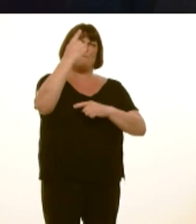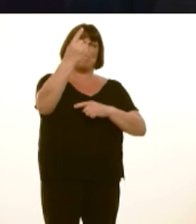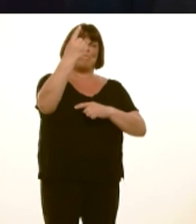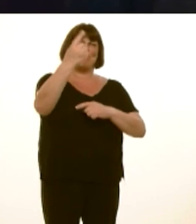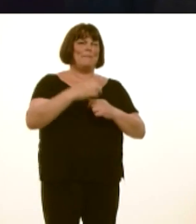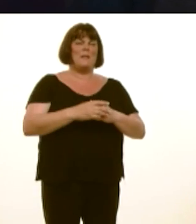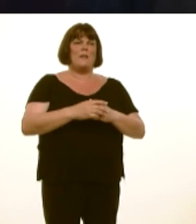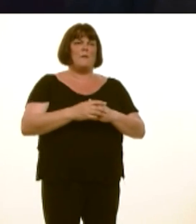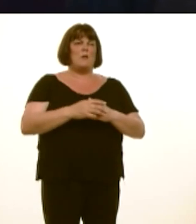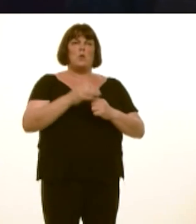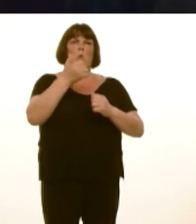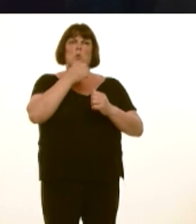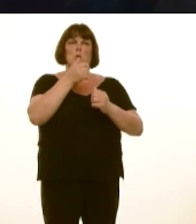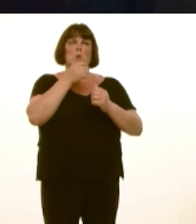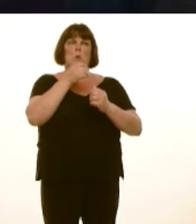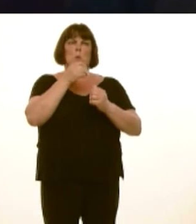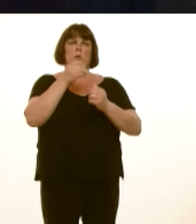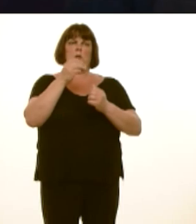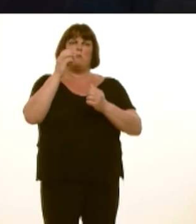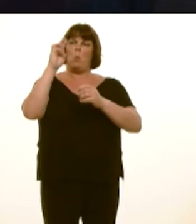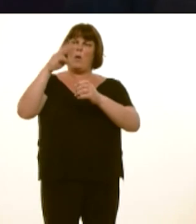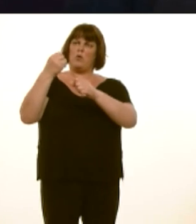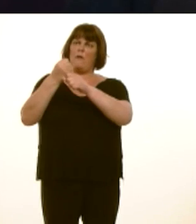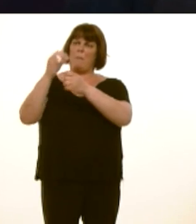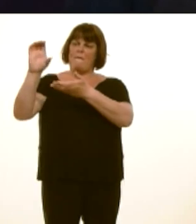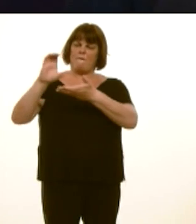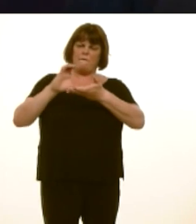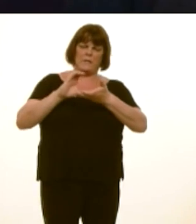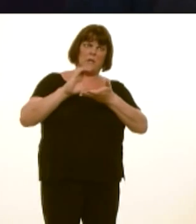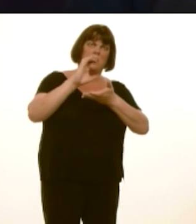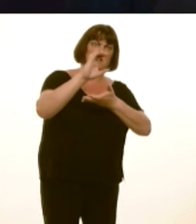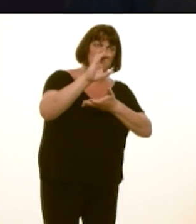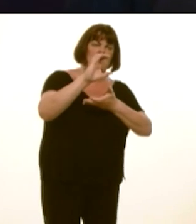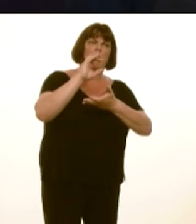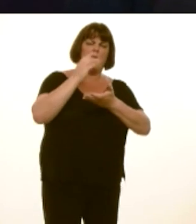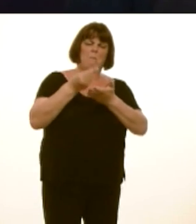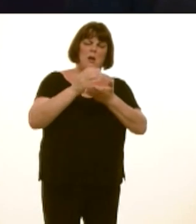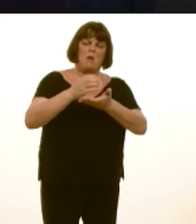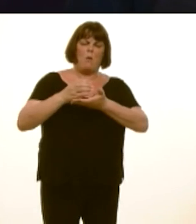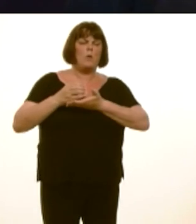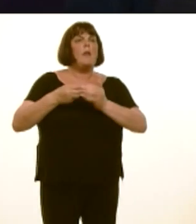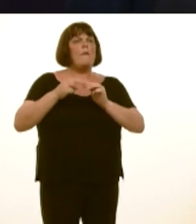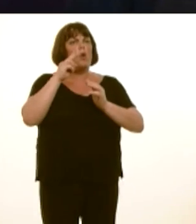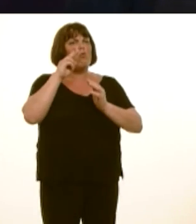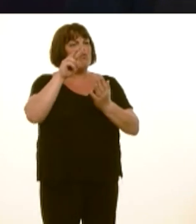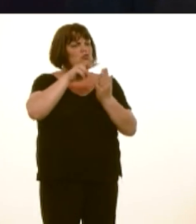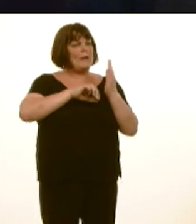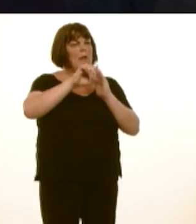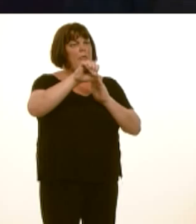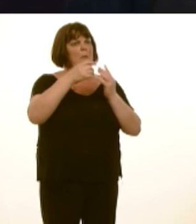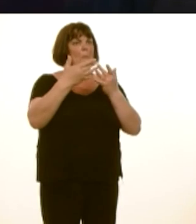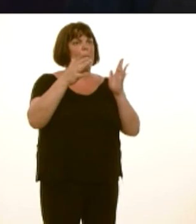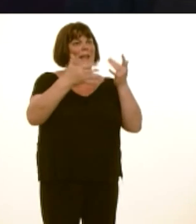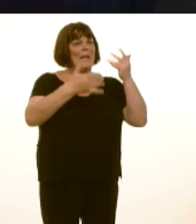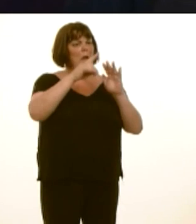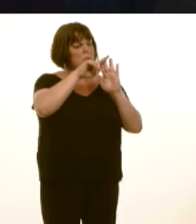gan Lywodraeth Cymru os ydych chi'n edrych ar cofnodion y Pwyllgor Cyfrifon Cyhoeddus, er enghraifft. Sut felly